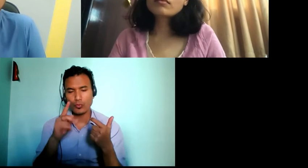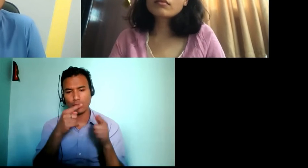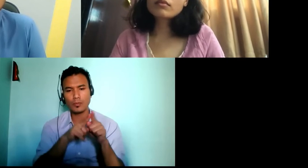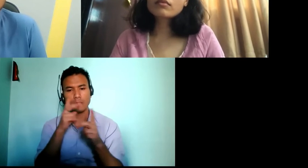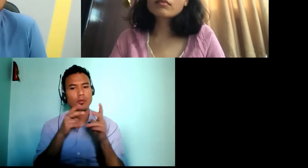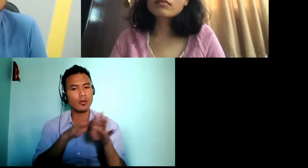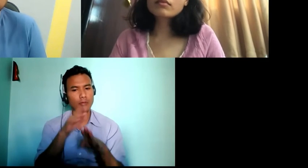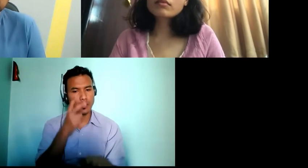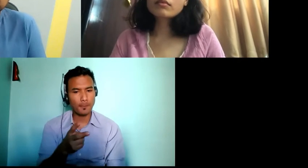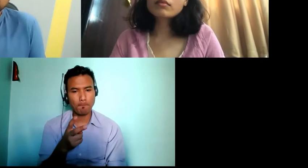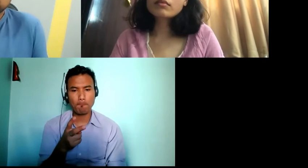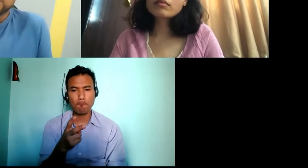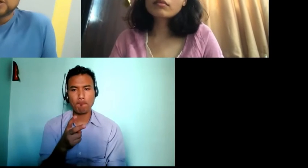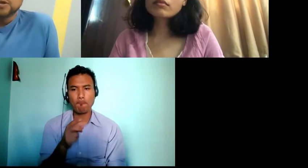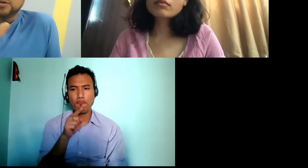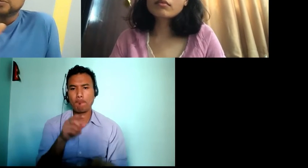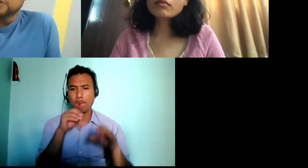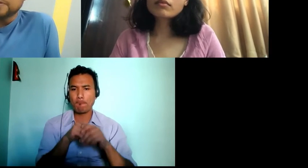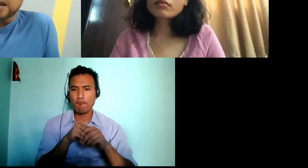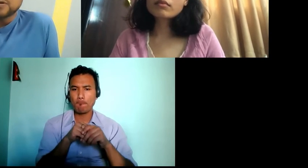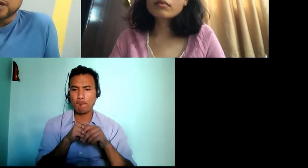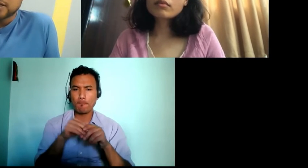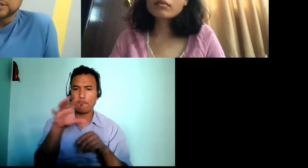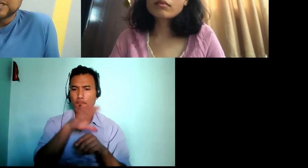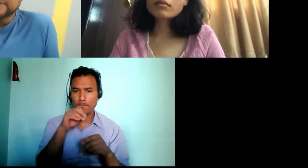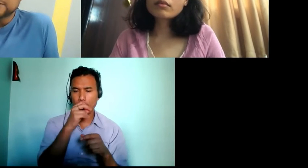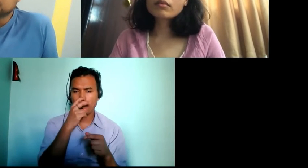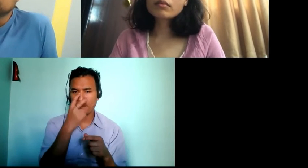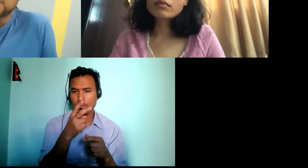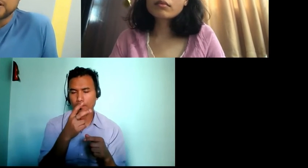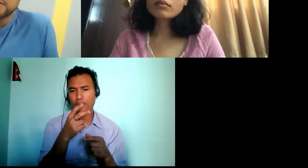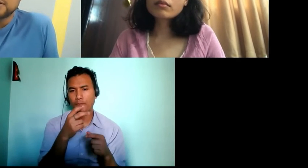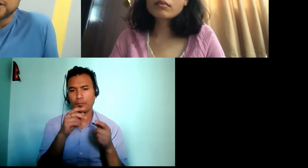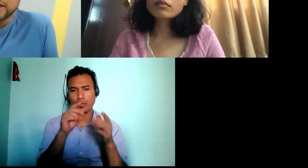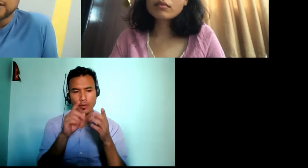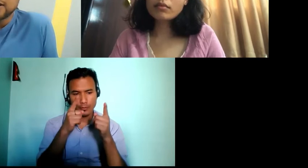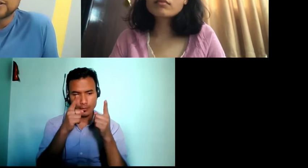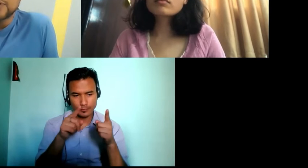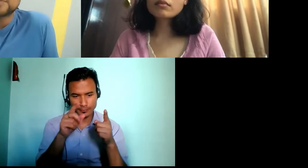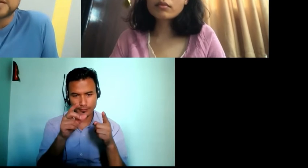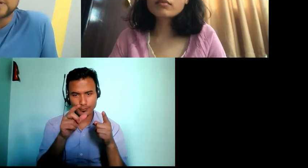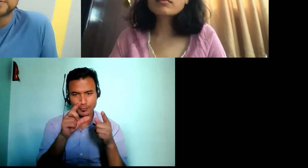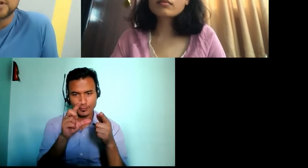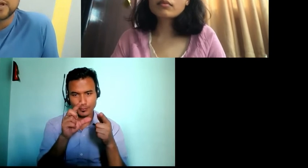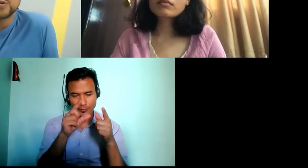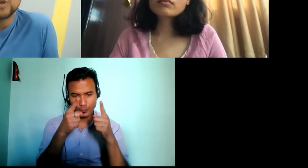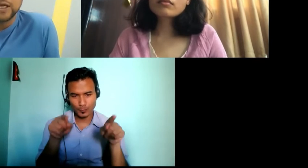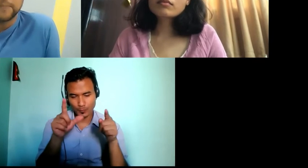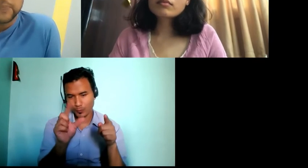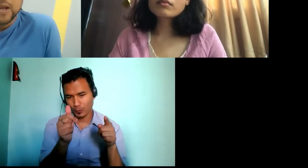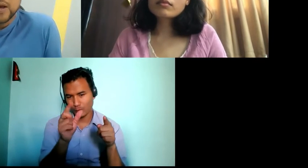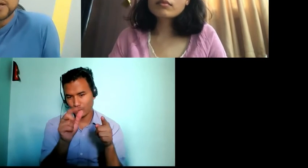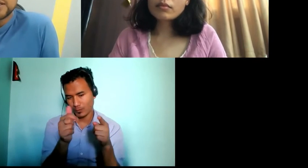छ त्यसमा चाहिँ त्यो सबै पाठ नहेरेकोमा चाहिँ स्किप स्किप स्किप गरेर होइन अलिकति पास पास पास गरेर